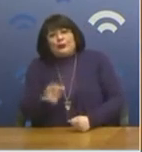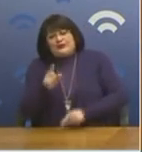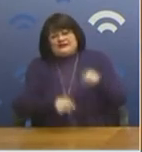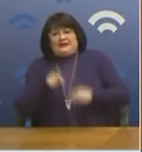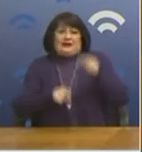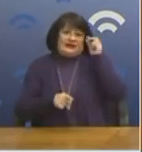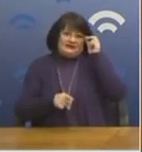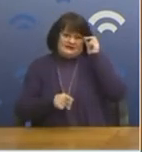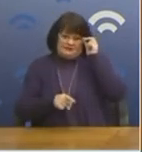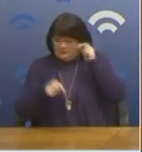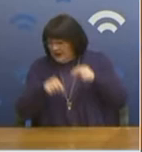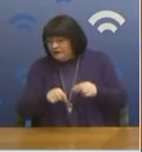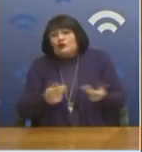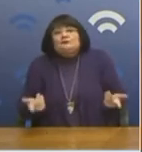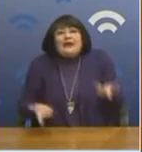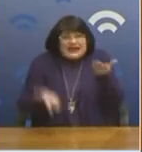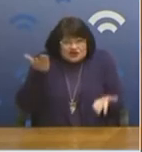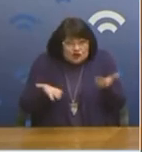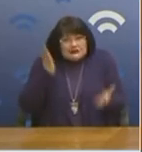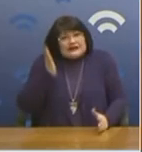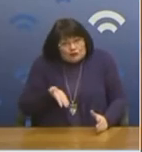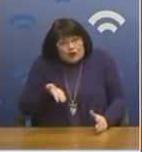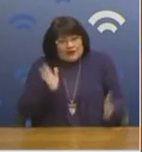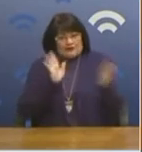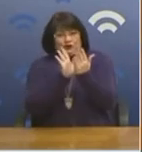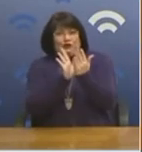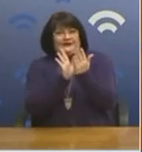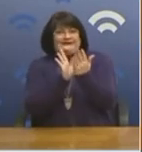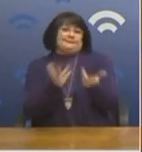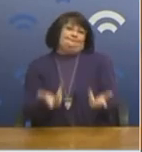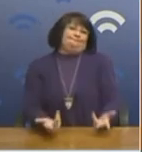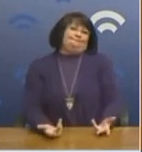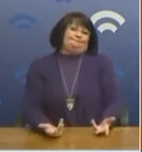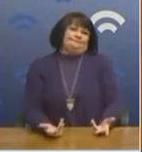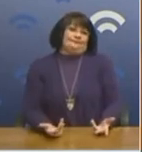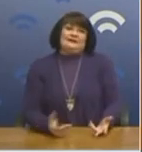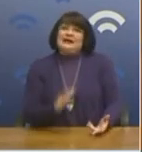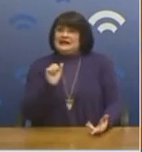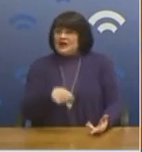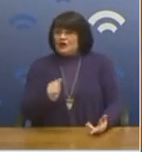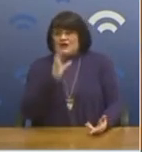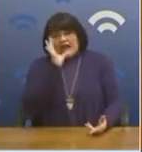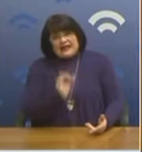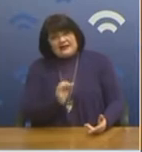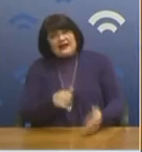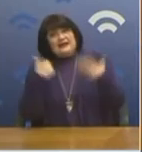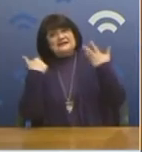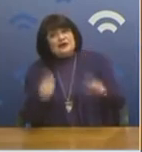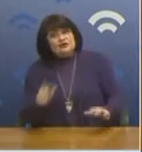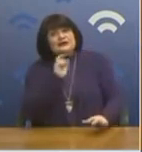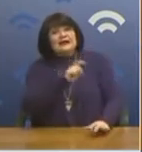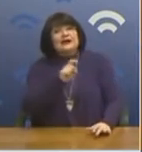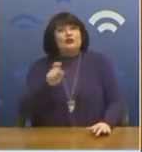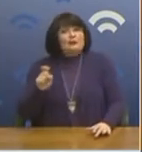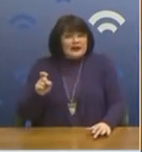Αυτό θα αντιμετωπίσει τις ανισότητες? Είναι ή δεν είναι αλήθεια ότι για τα 600 εκατομμύρια